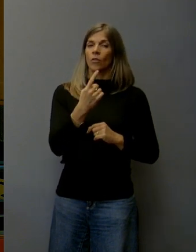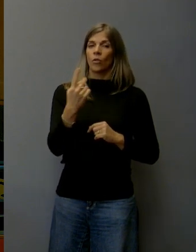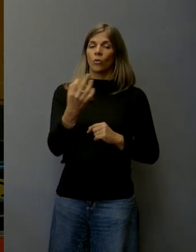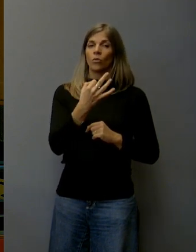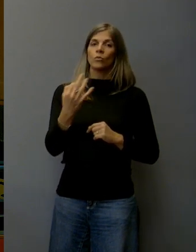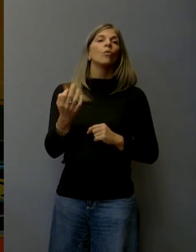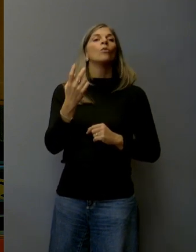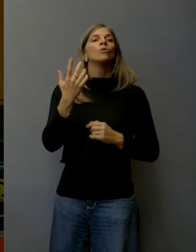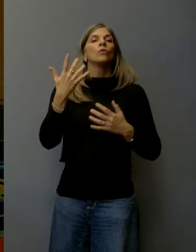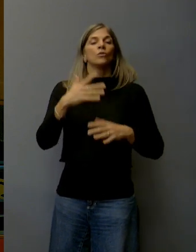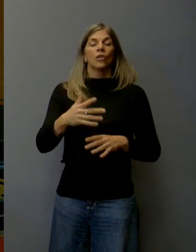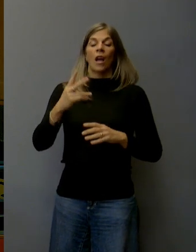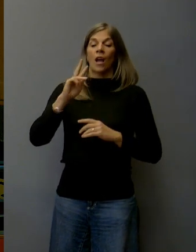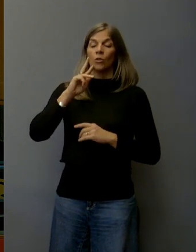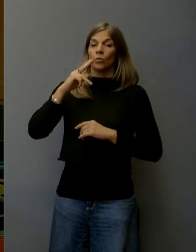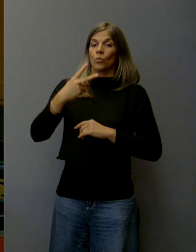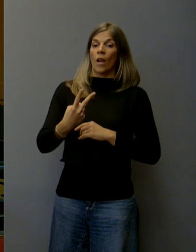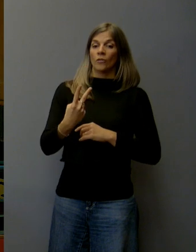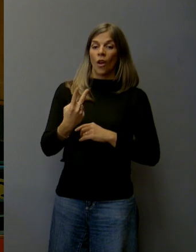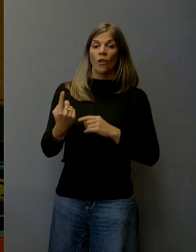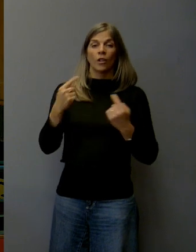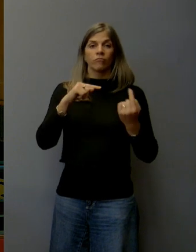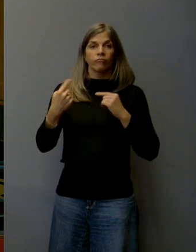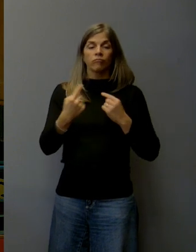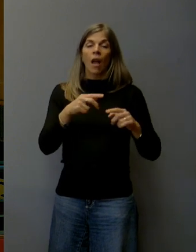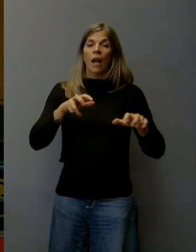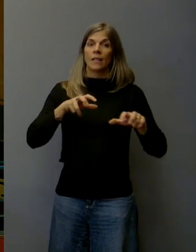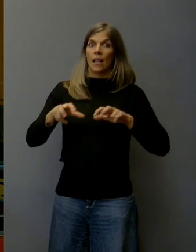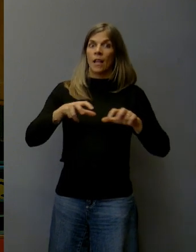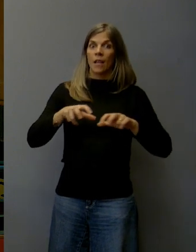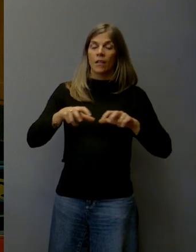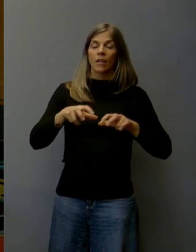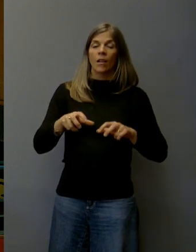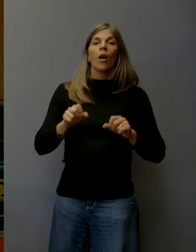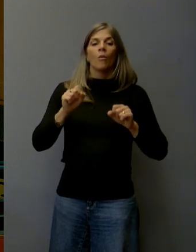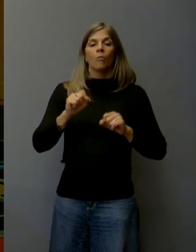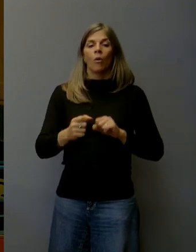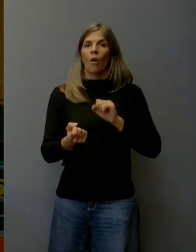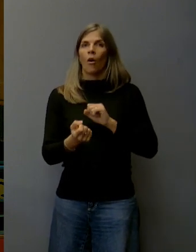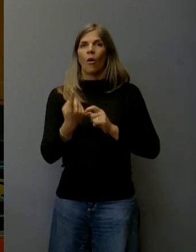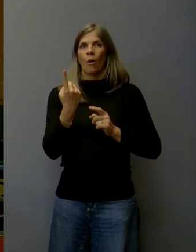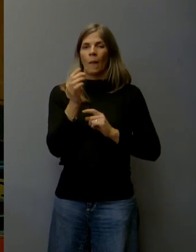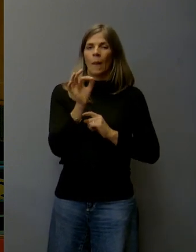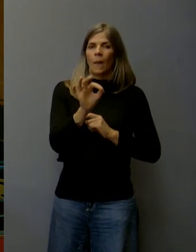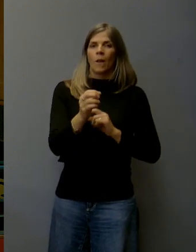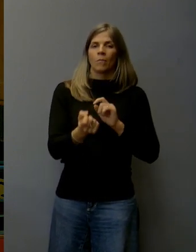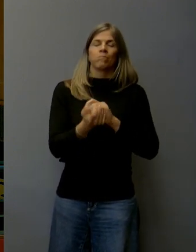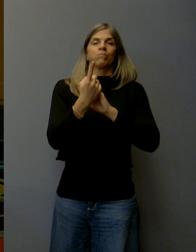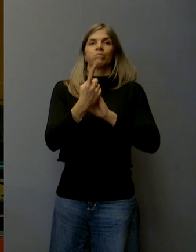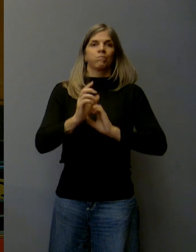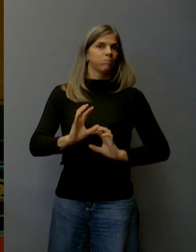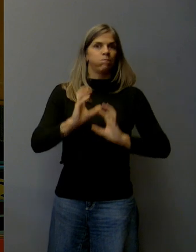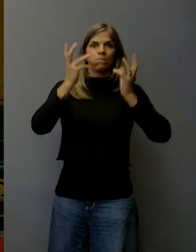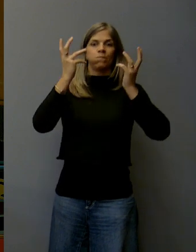dopo due giorni di discussione tensione ci può essere sicuramente un momento di tensione